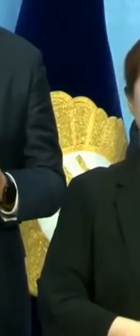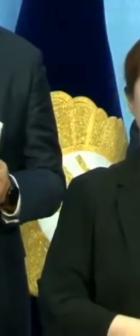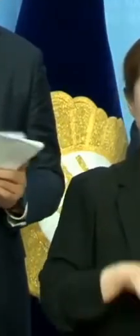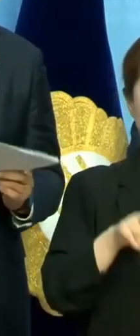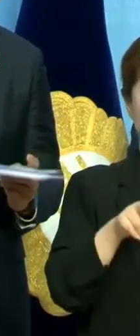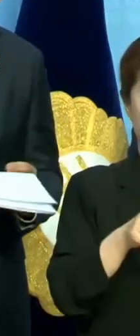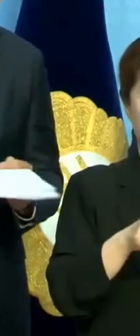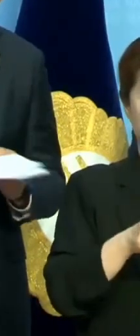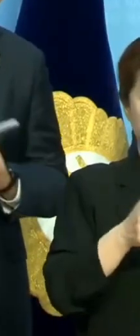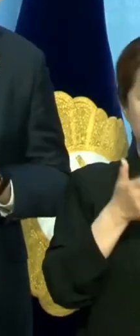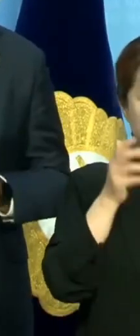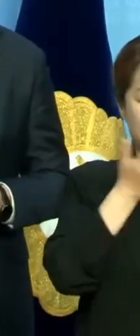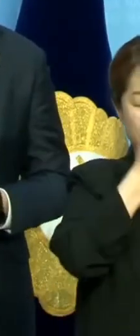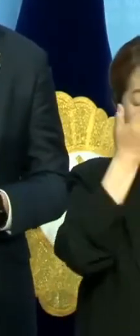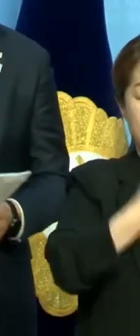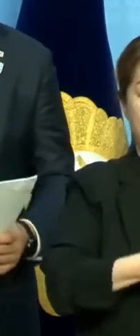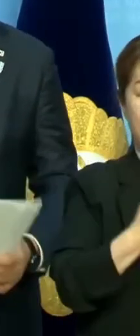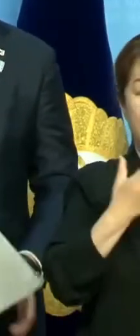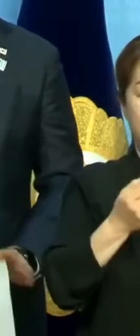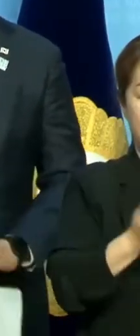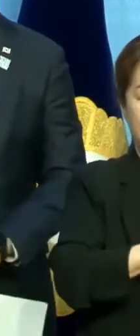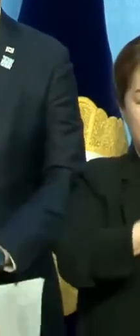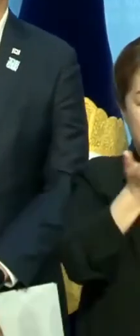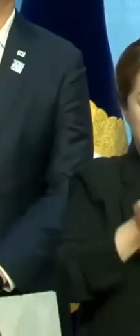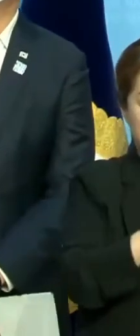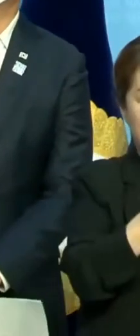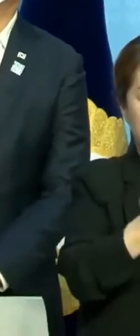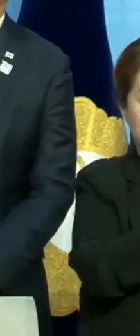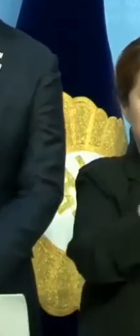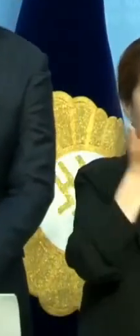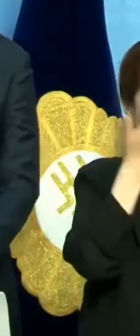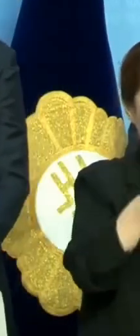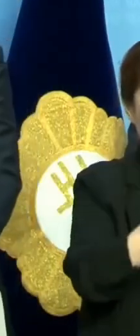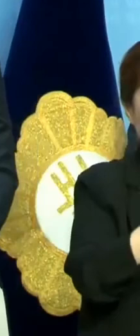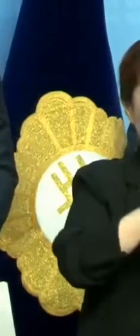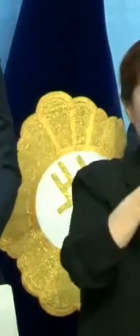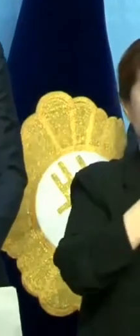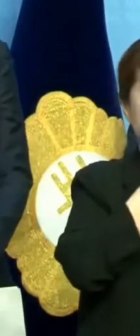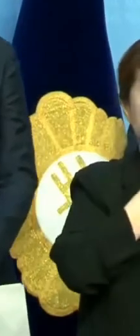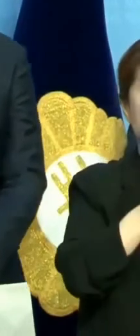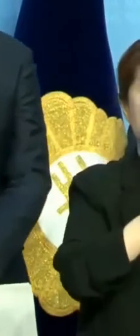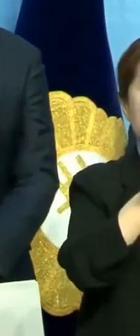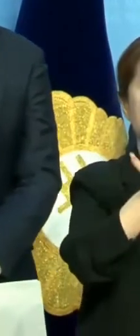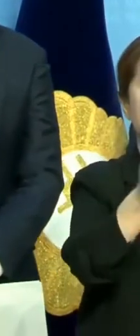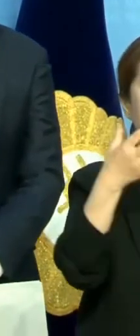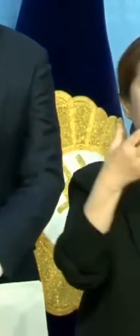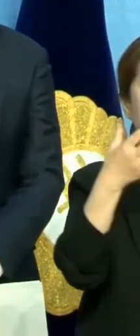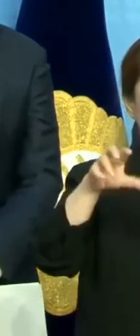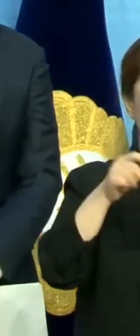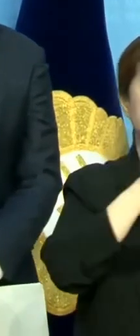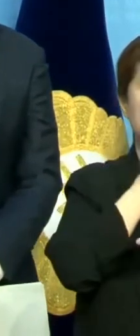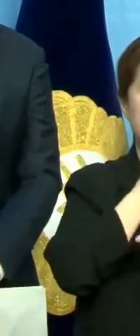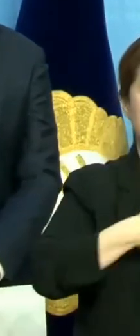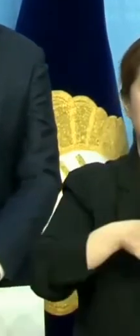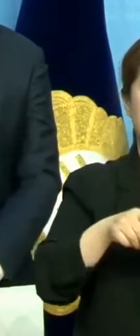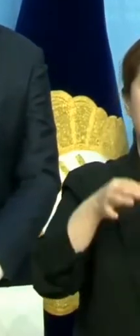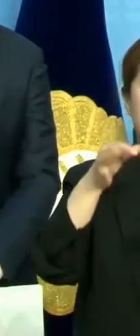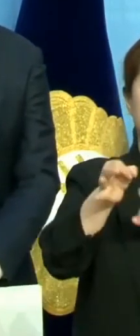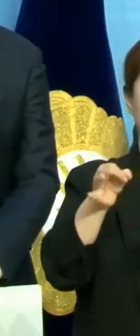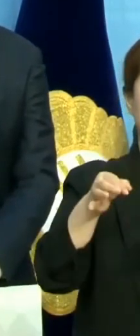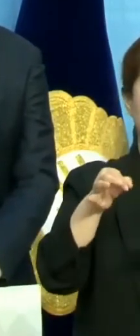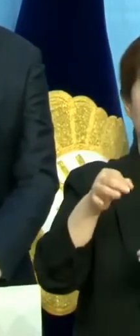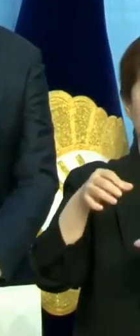지금 꿈나무들한테 꿈을 물어보면은 전부 다 프로배구라고 얘기합니다. 근데 프로배구 선수단에서 이런 일이